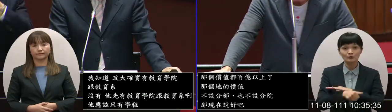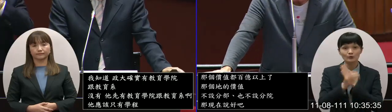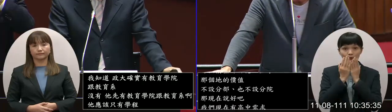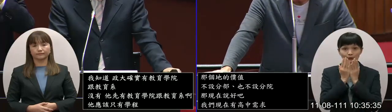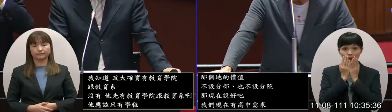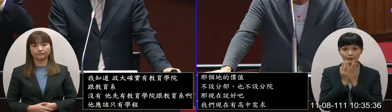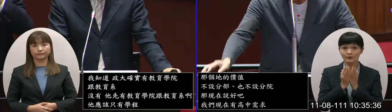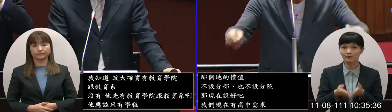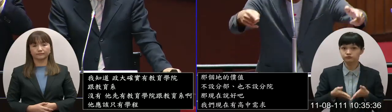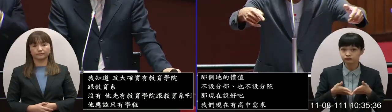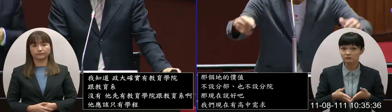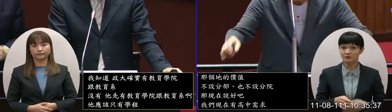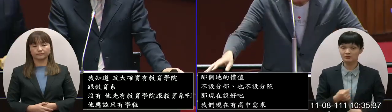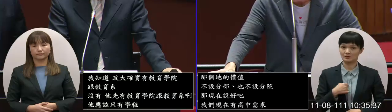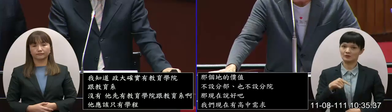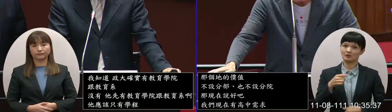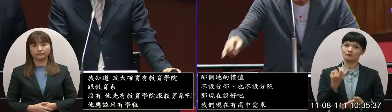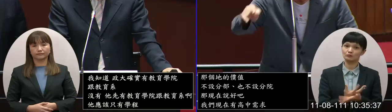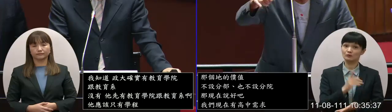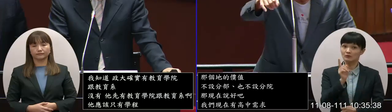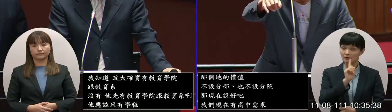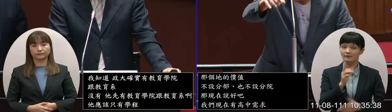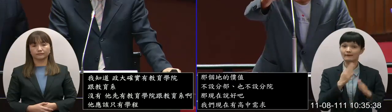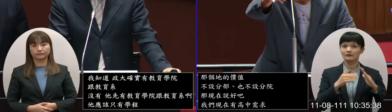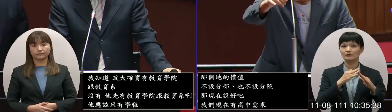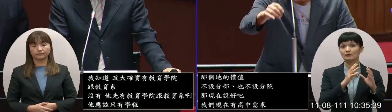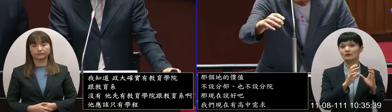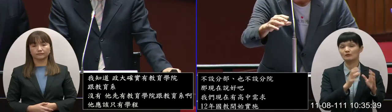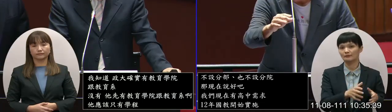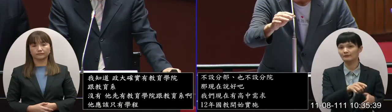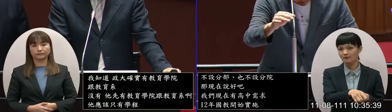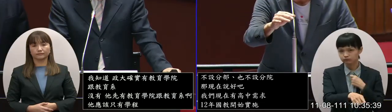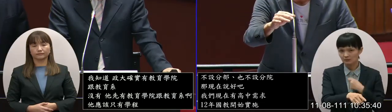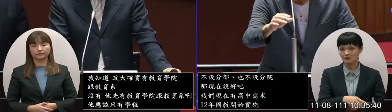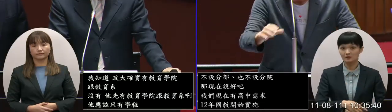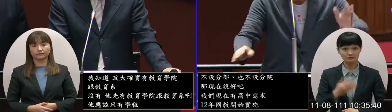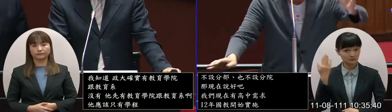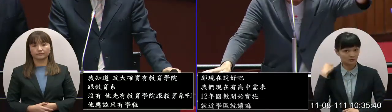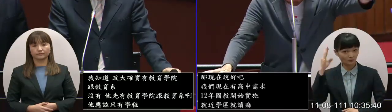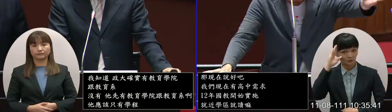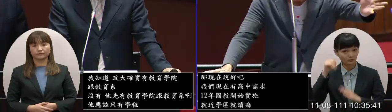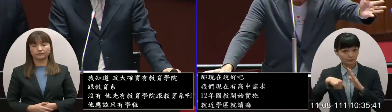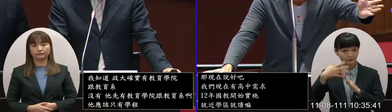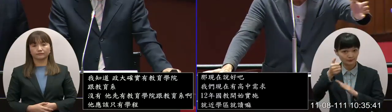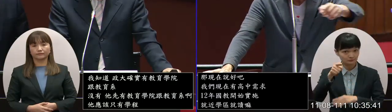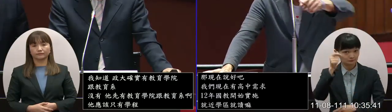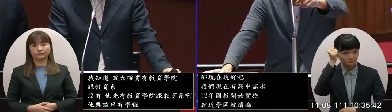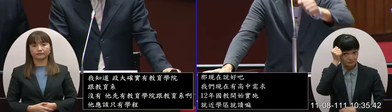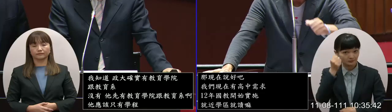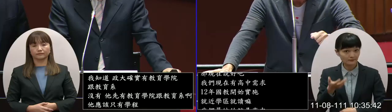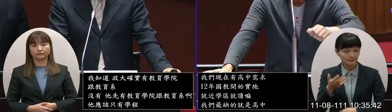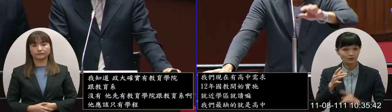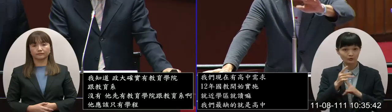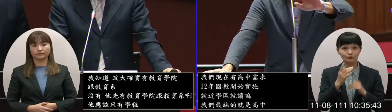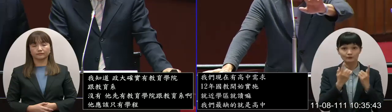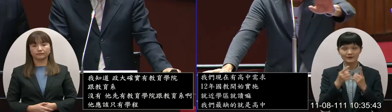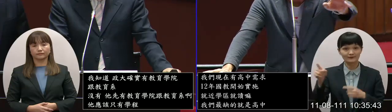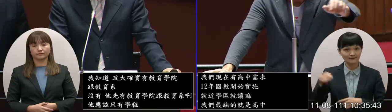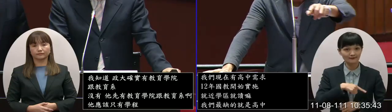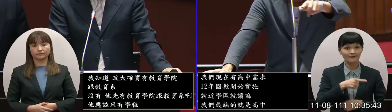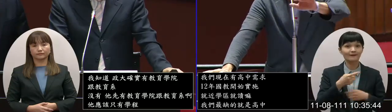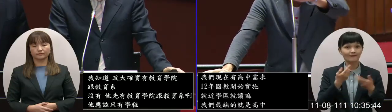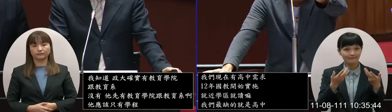嘛。我们最缺的就是高中。之前苏县长，你记不记得，你有到过我们竹北？还补助了我们的